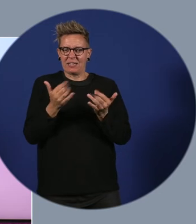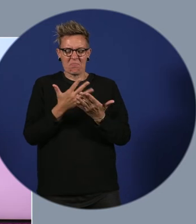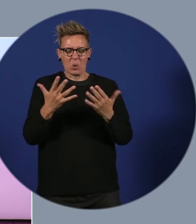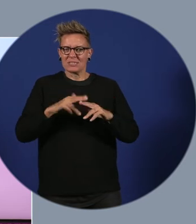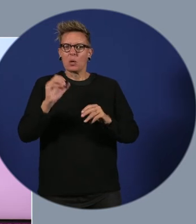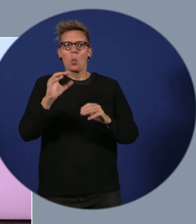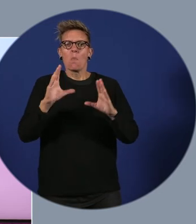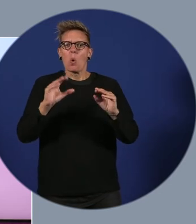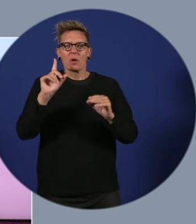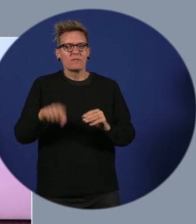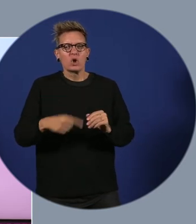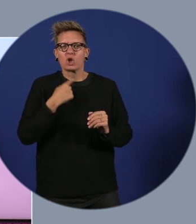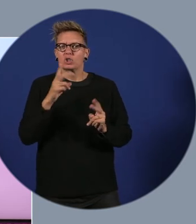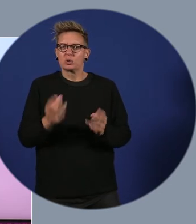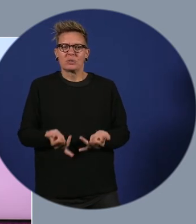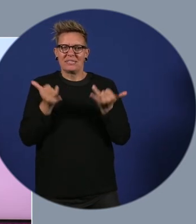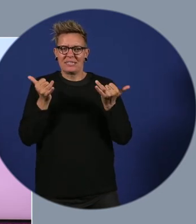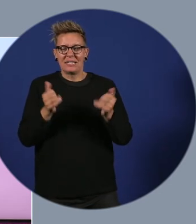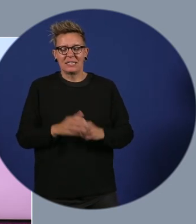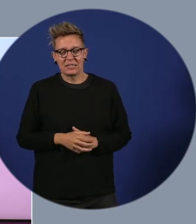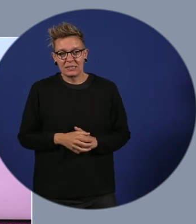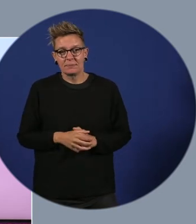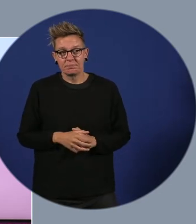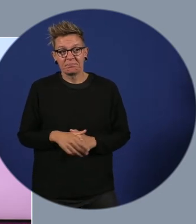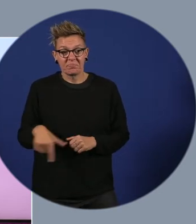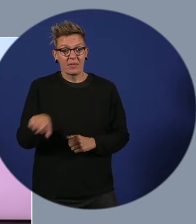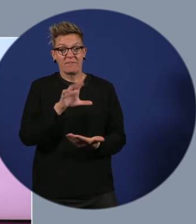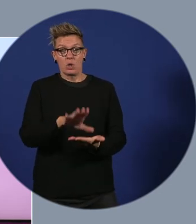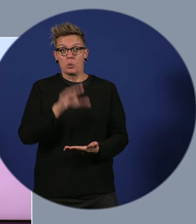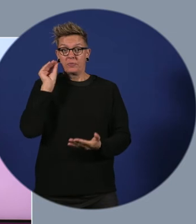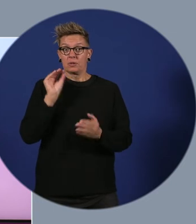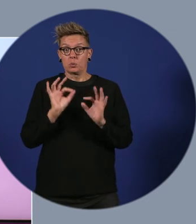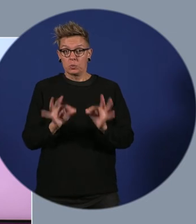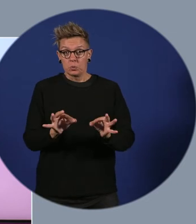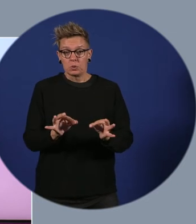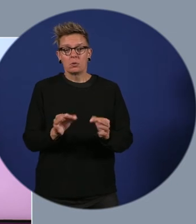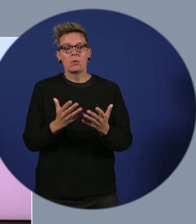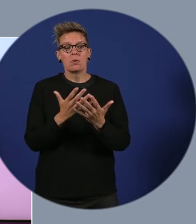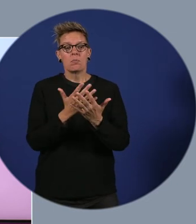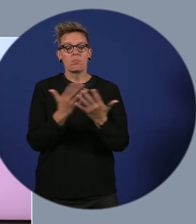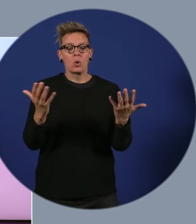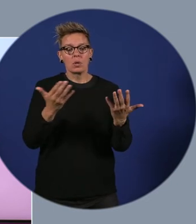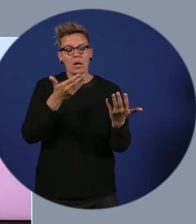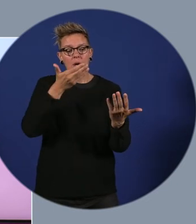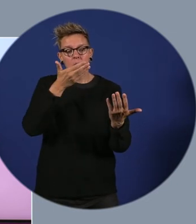rösta. En tolkning av det som vi gjorde, det var att unga uppvärderar